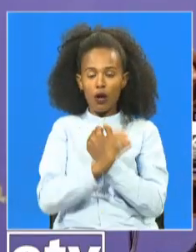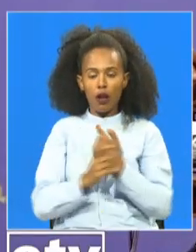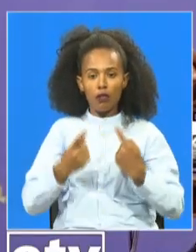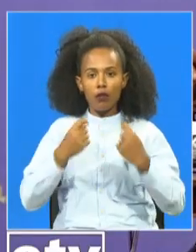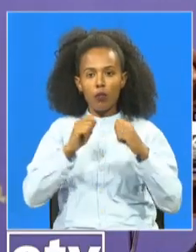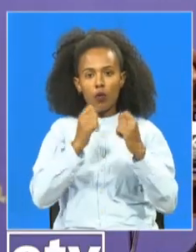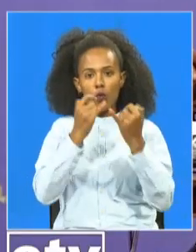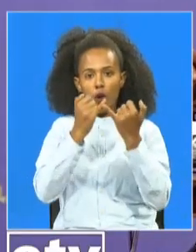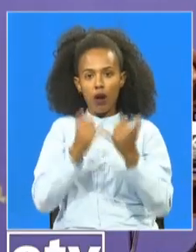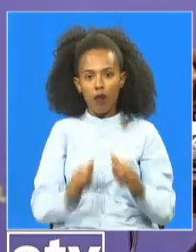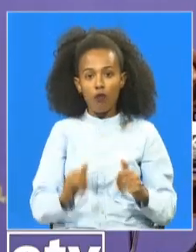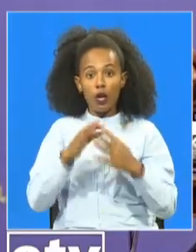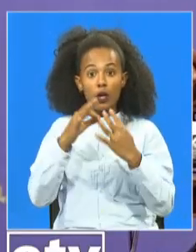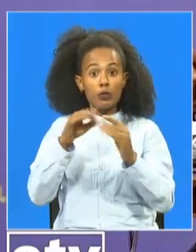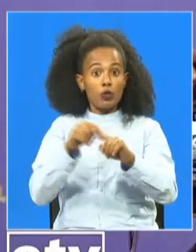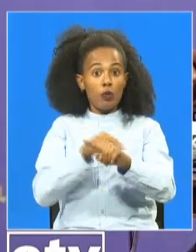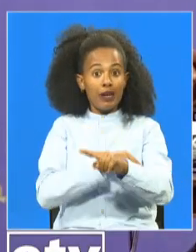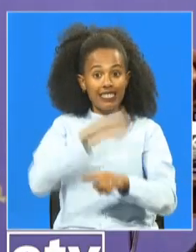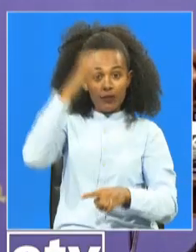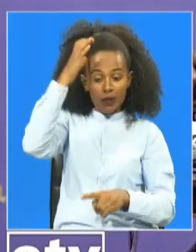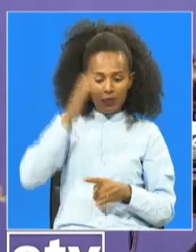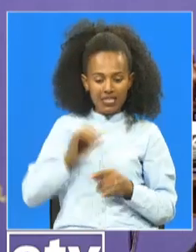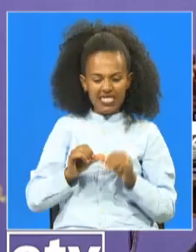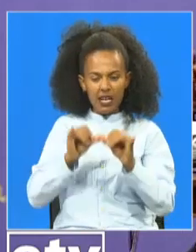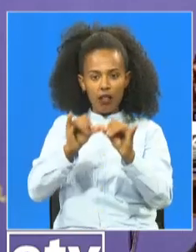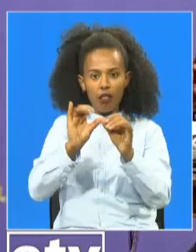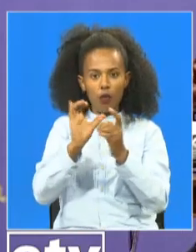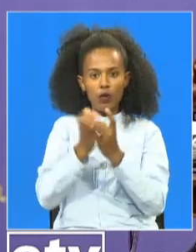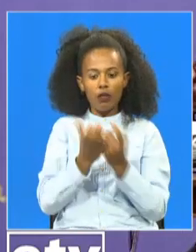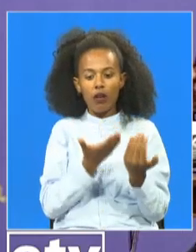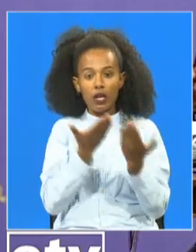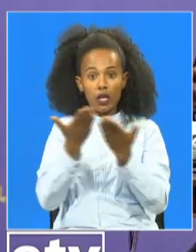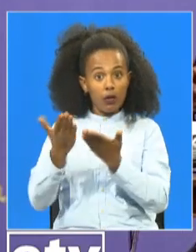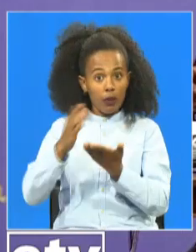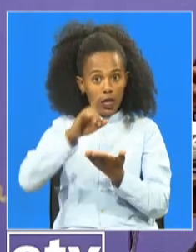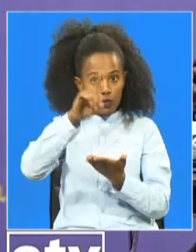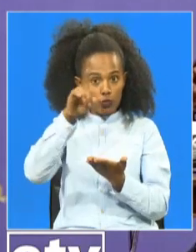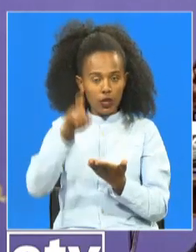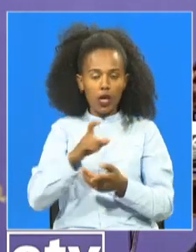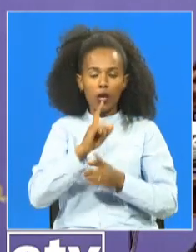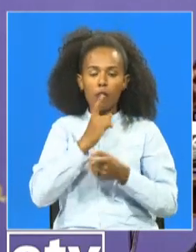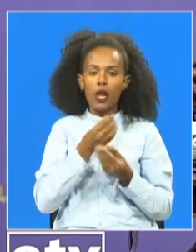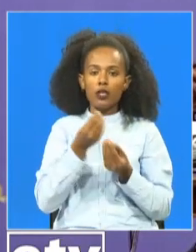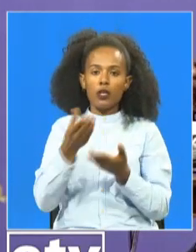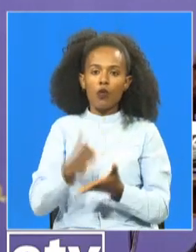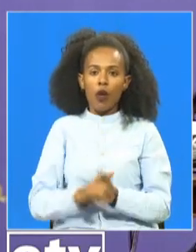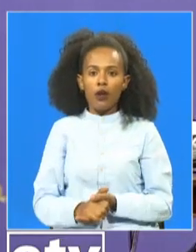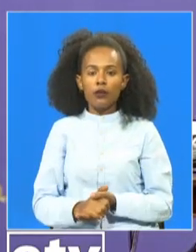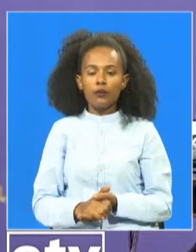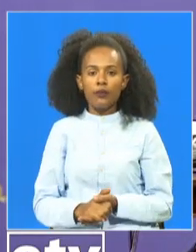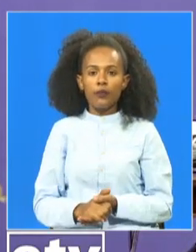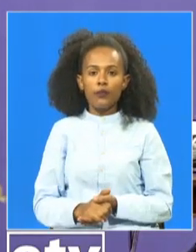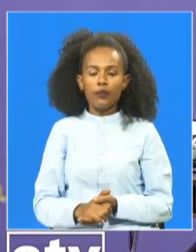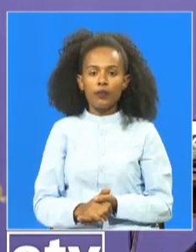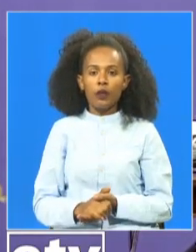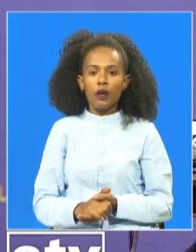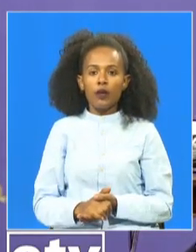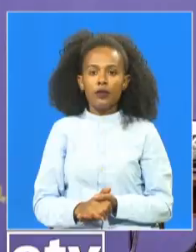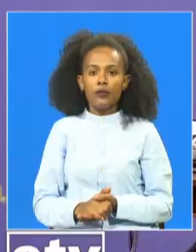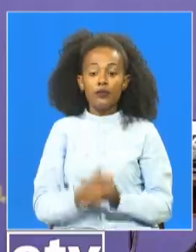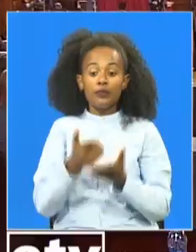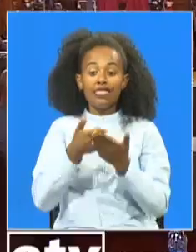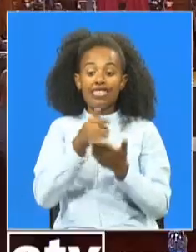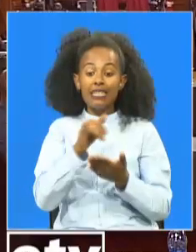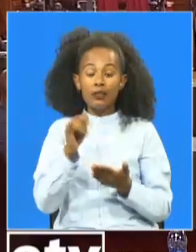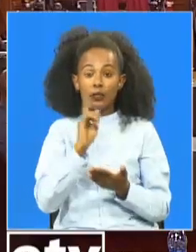ተሞክሮ አካፍለዋል። በምርጫው መራዘም የመንግስት ቀጣይ ሁኔታ ላይ ለቀረበላቸው ጥያቄም ምላሽ ሰጥተዋል። አሳምሽንስ አሉ።